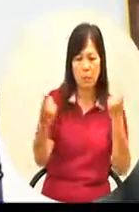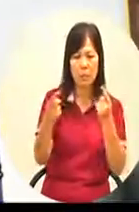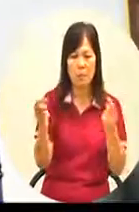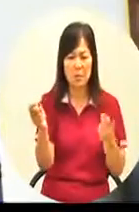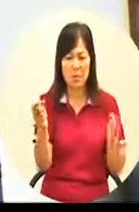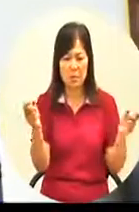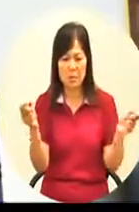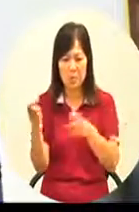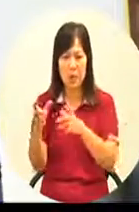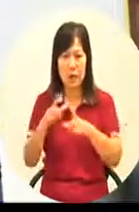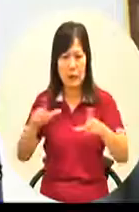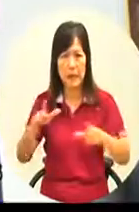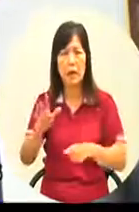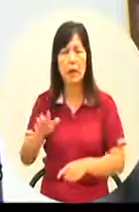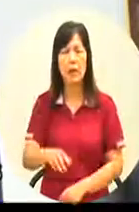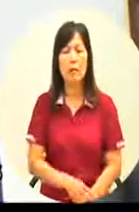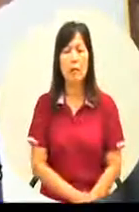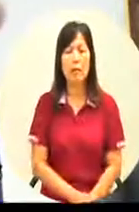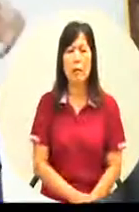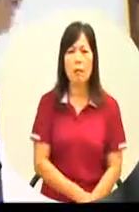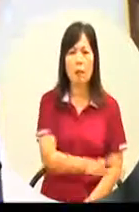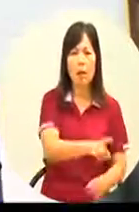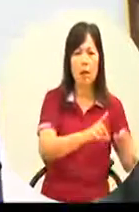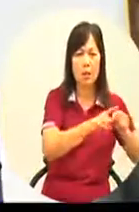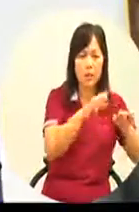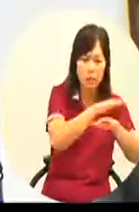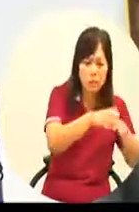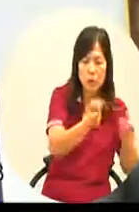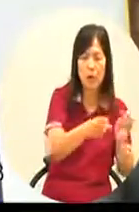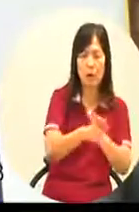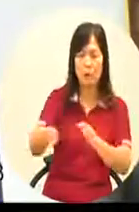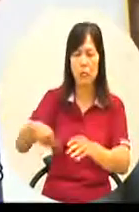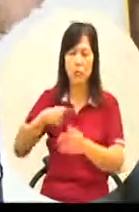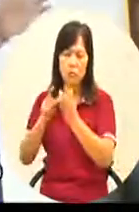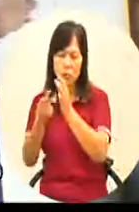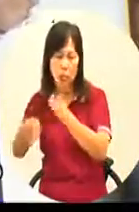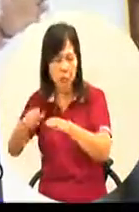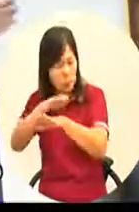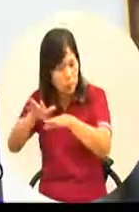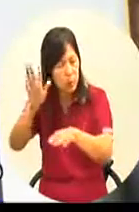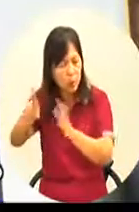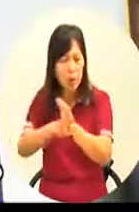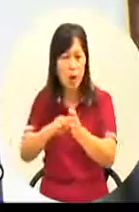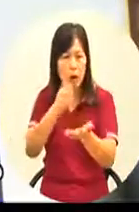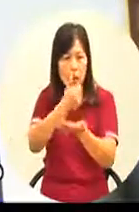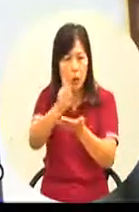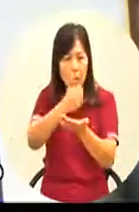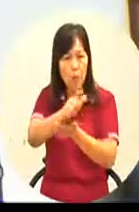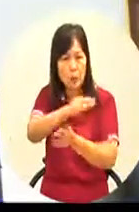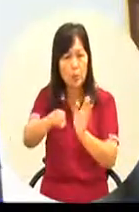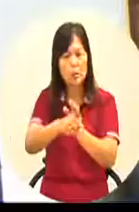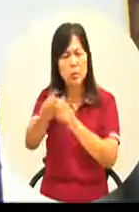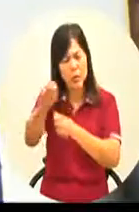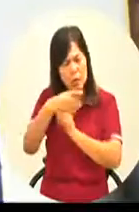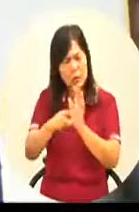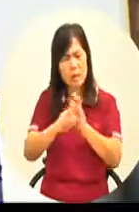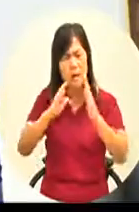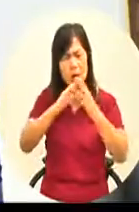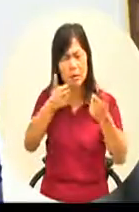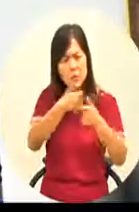矮，人遐拢无肃静，干咱叫肃静。一挂货物要运输的人拢甲我讲，讲议员啊，